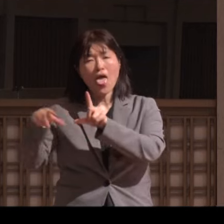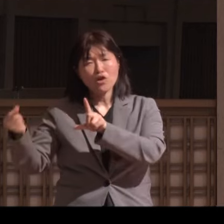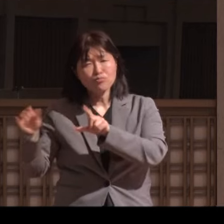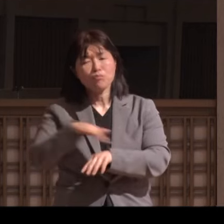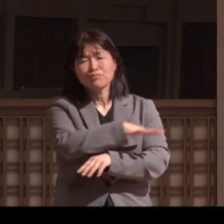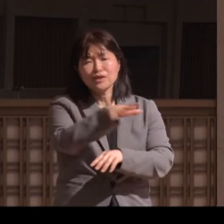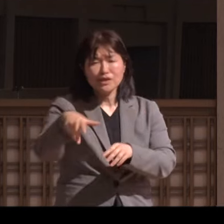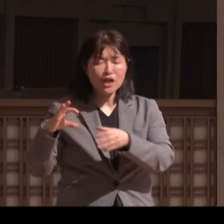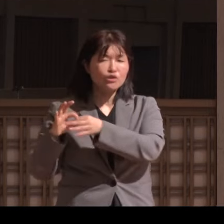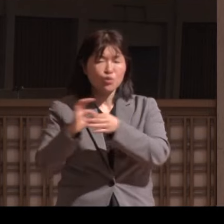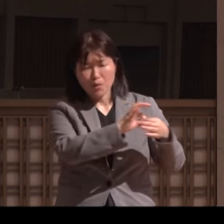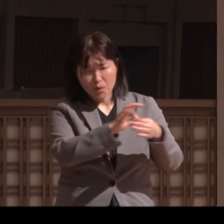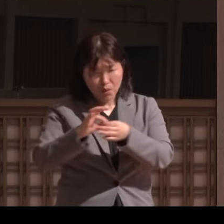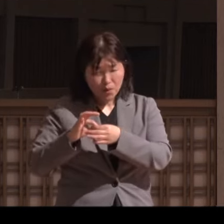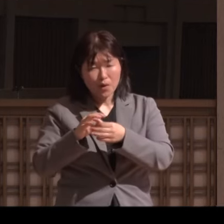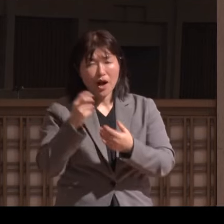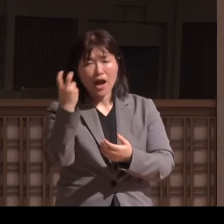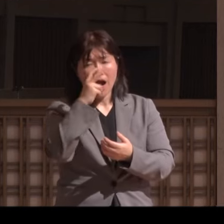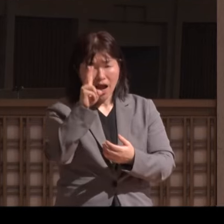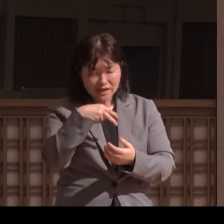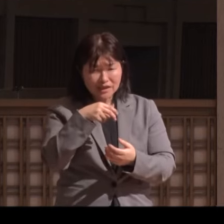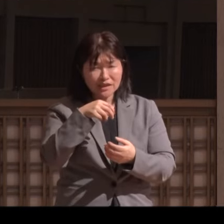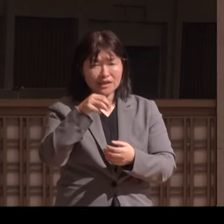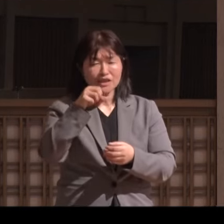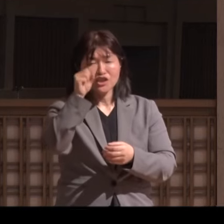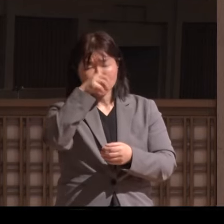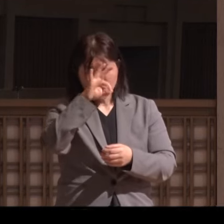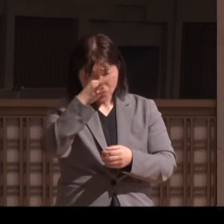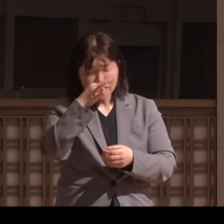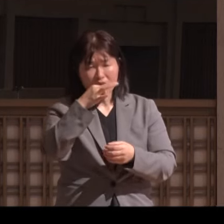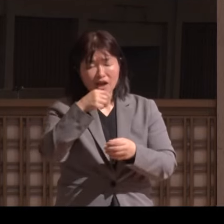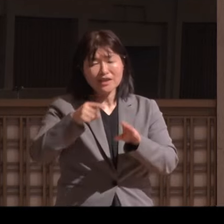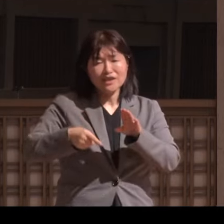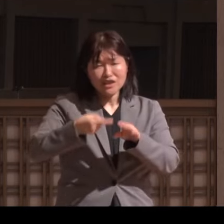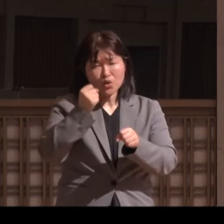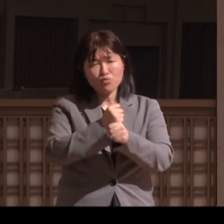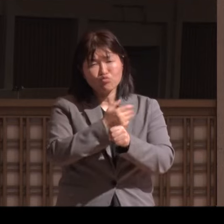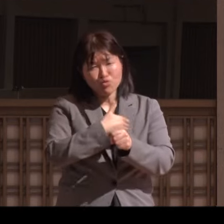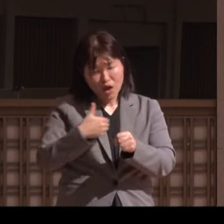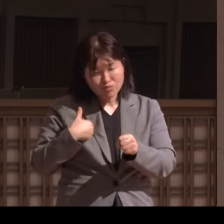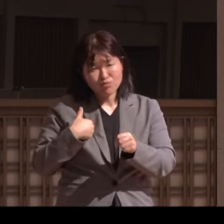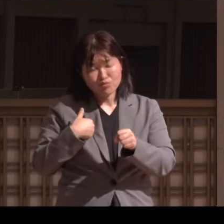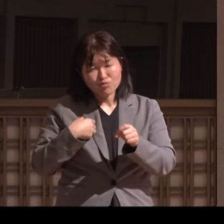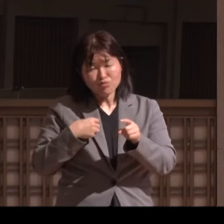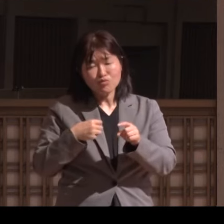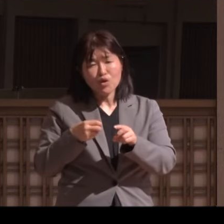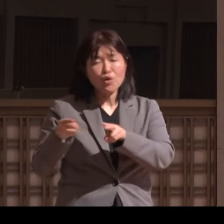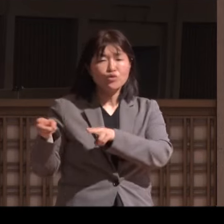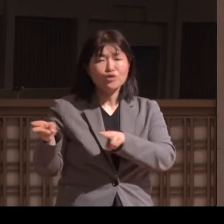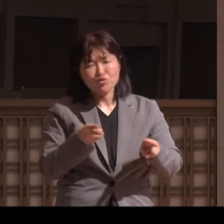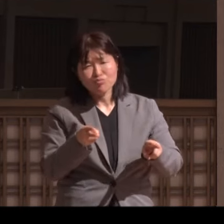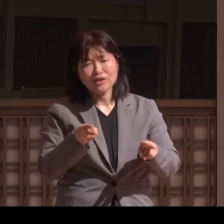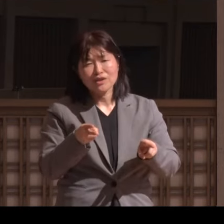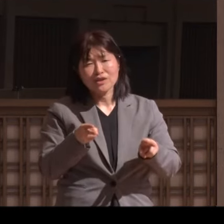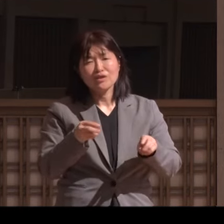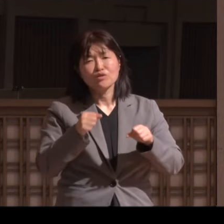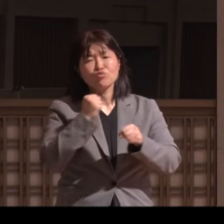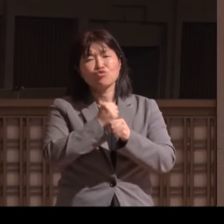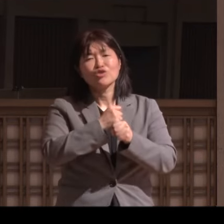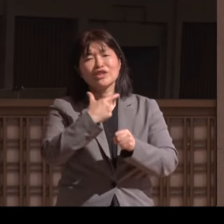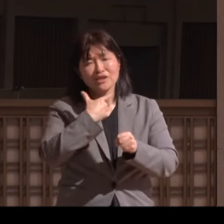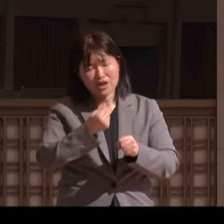かあるいは日々の帳簿管理であるとか収支予算とか計算なんかをですね自動で作れるようなそういったようなですねシステムを作りながらえ皆さんが